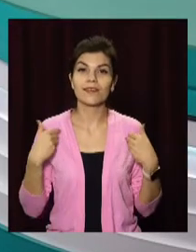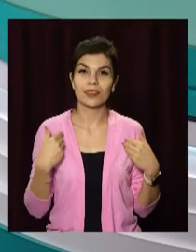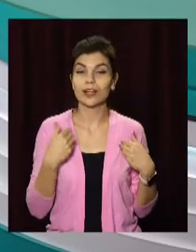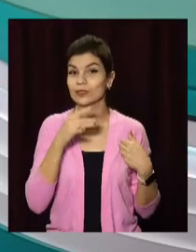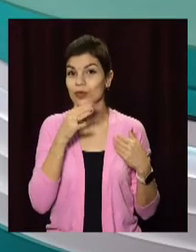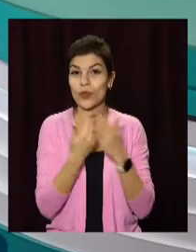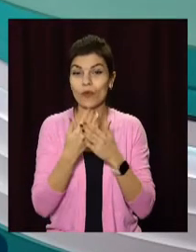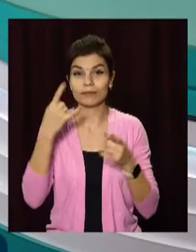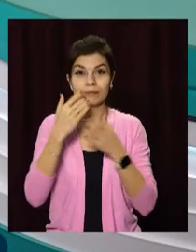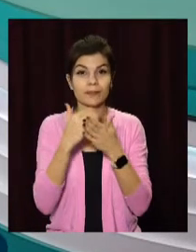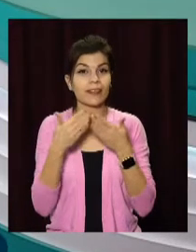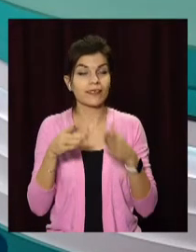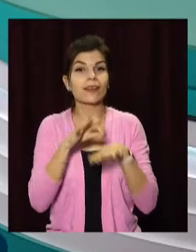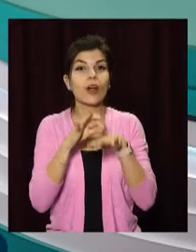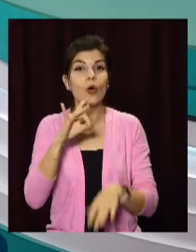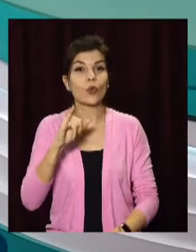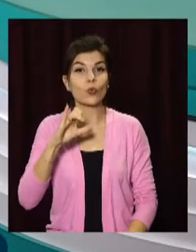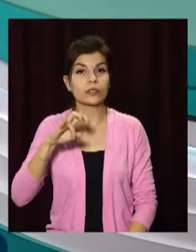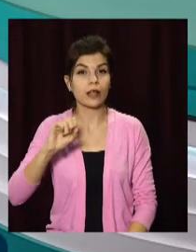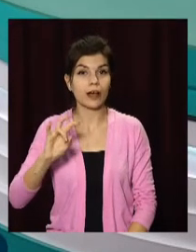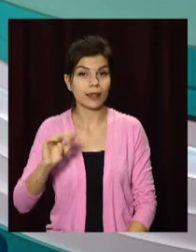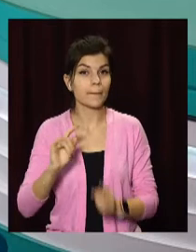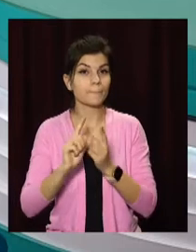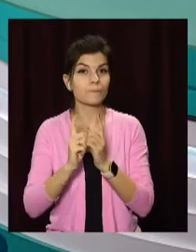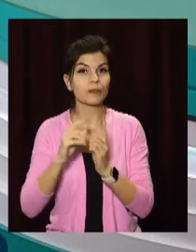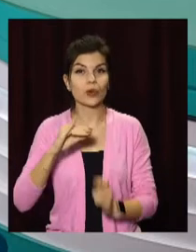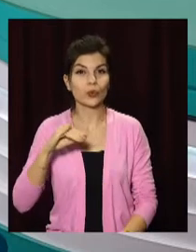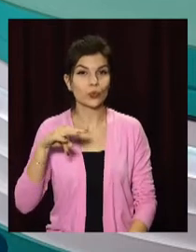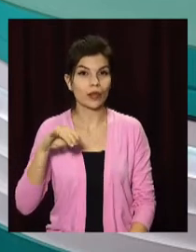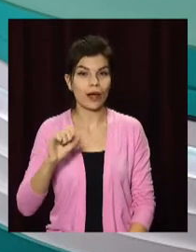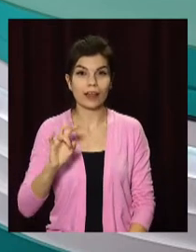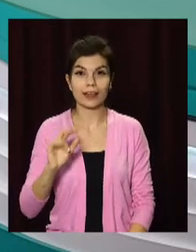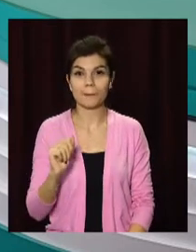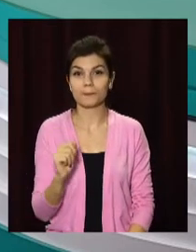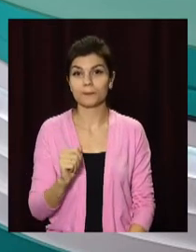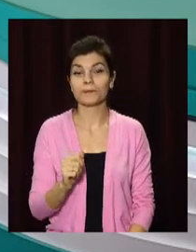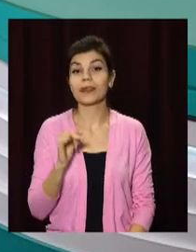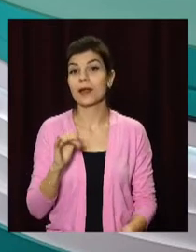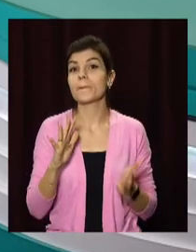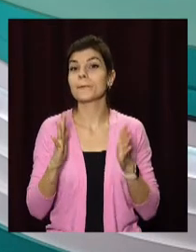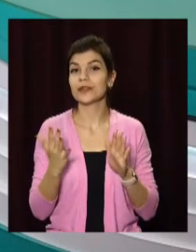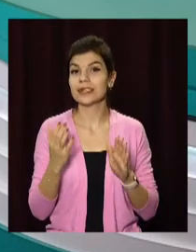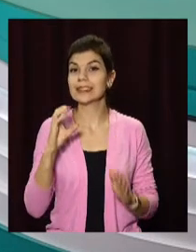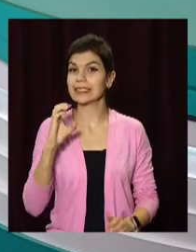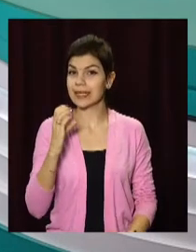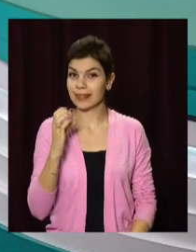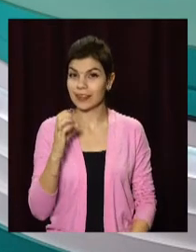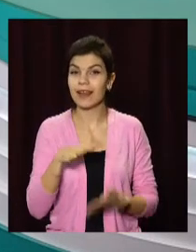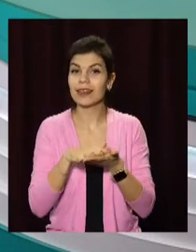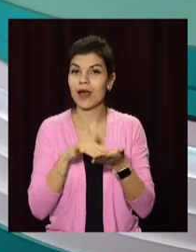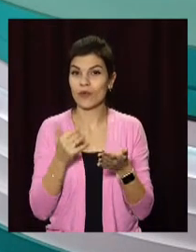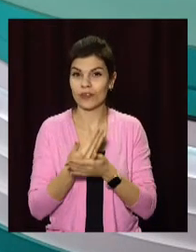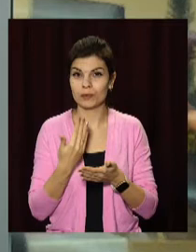Вітаю! Час новин на відкритому. У студії Руслана Козиряцька та сурдоперекладачка Юліана Пуговкіна. І про події середи